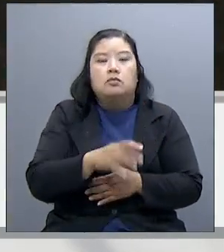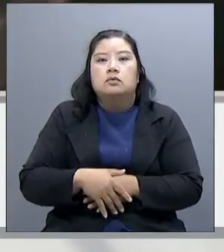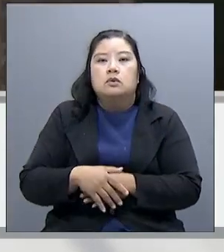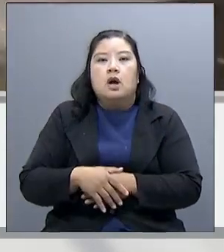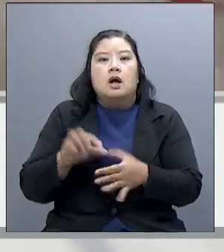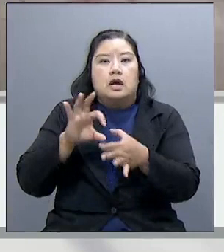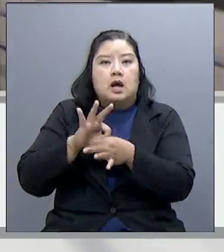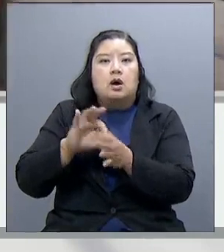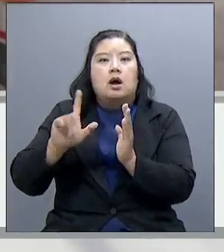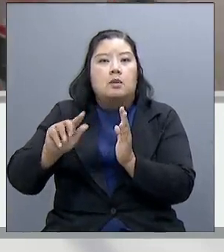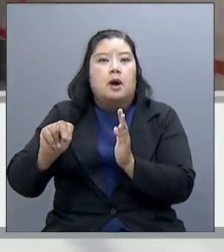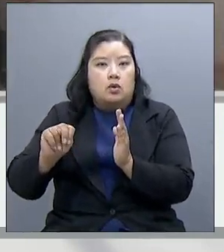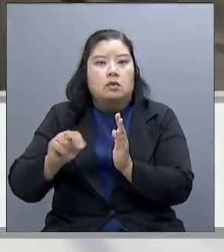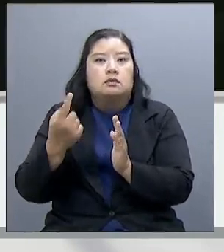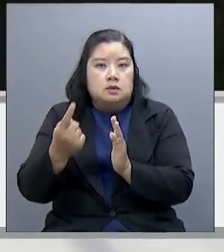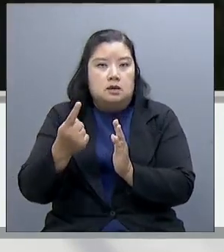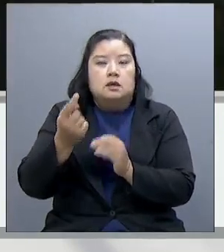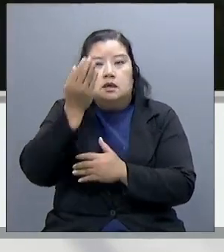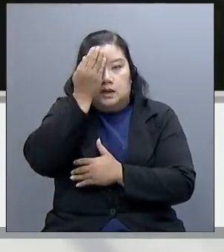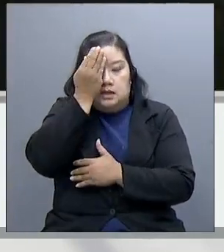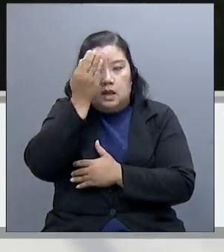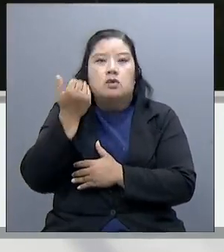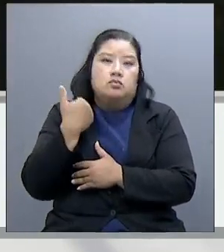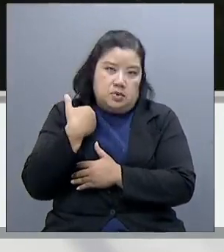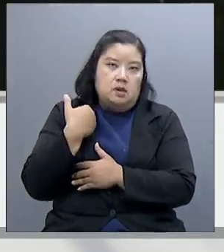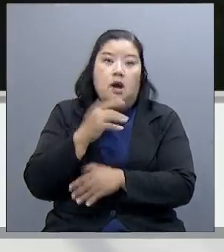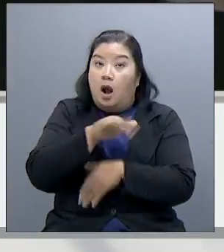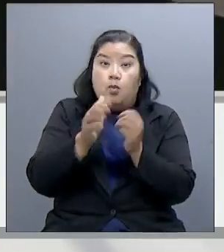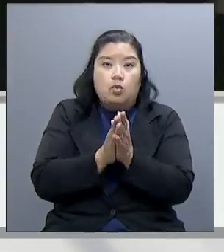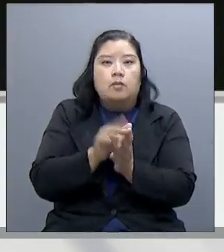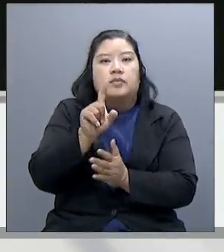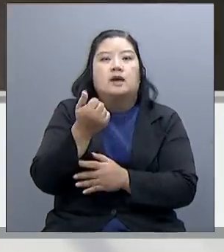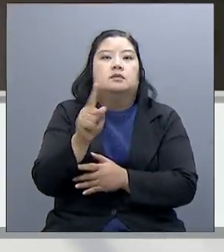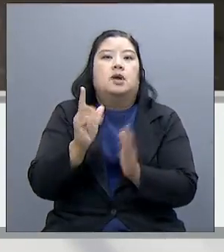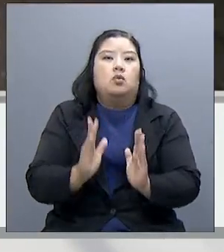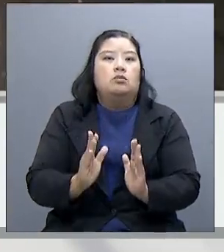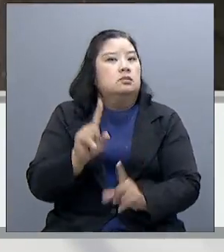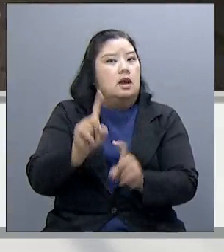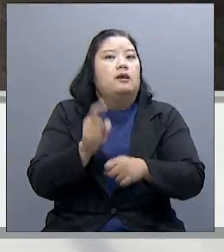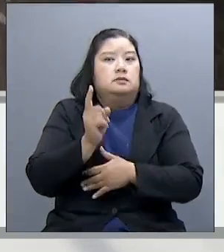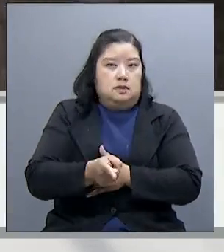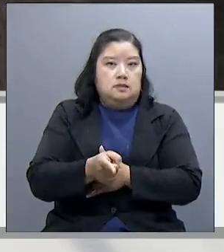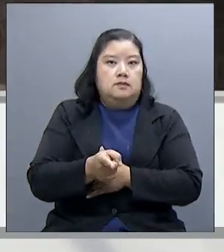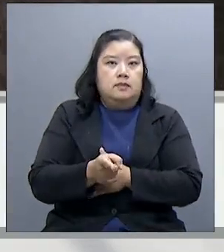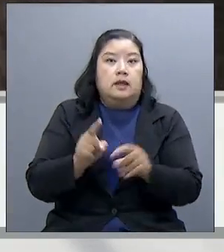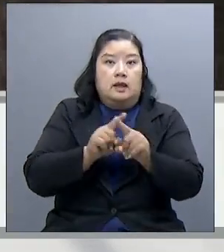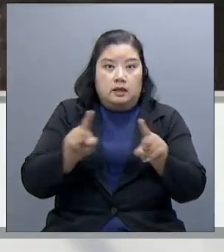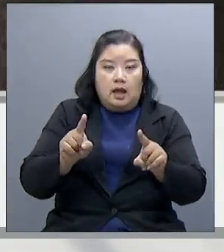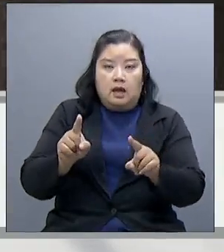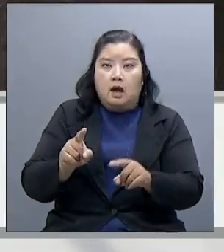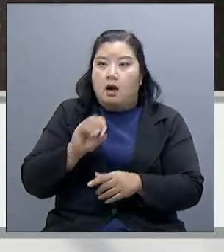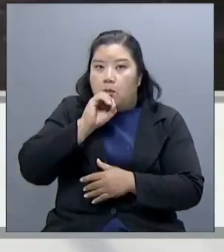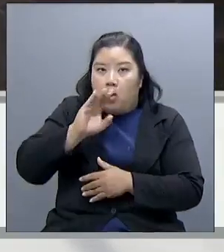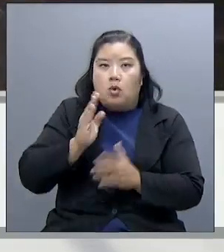คนและอิสราเอล1คนซึ่งได้รับการยืนยันว่า11ชีวิตนี้เสียชีวิตในรายงานยังอ้างถึงการปฏิบัติหน้าที่